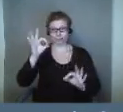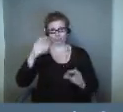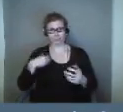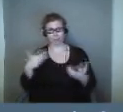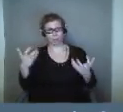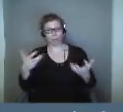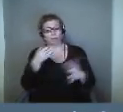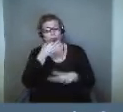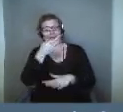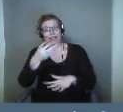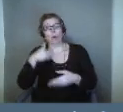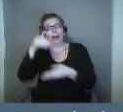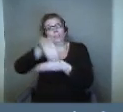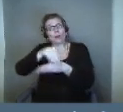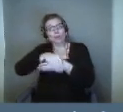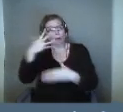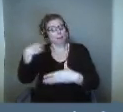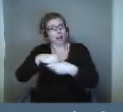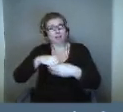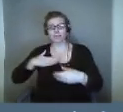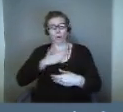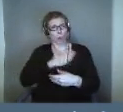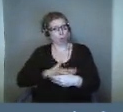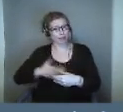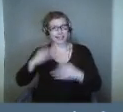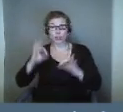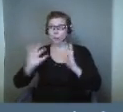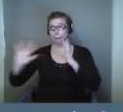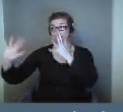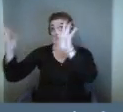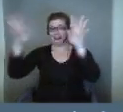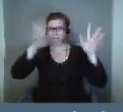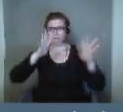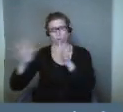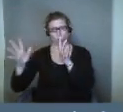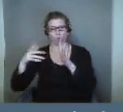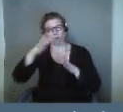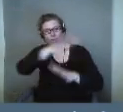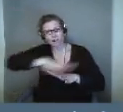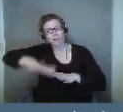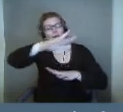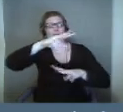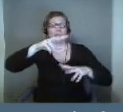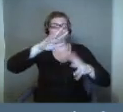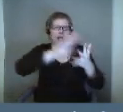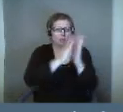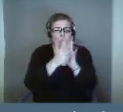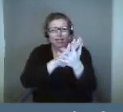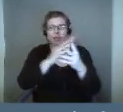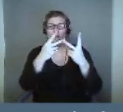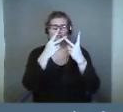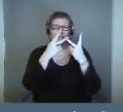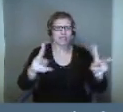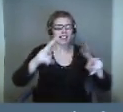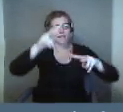là ce soir et je voulais dire un grand bravo à toutes ces communes, toutes ces villes, toutes ces associations, toutes ces entreprises pour leur